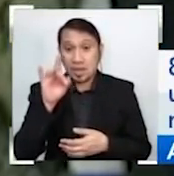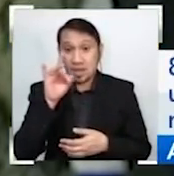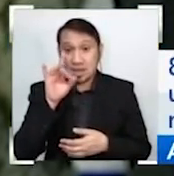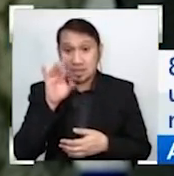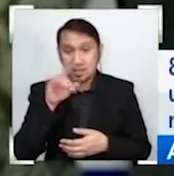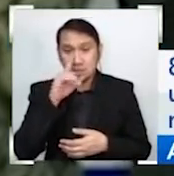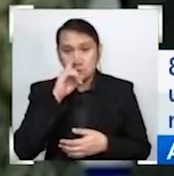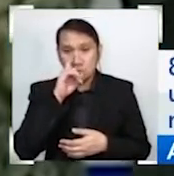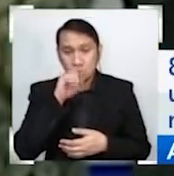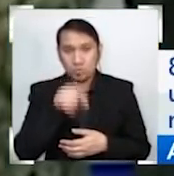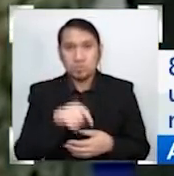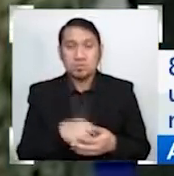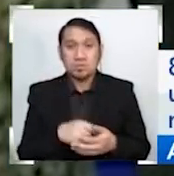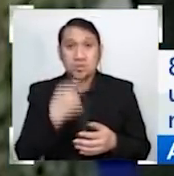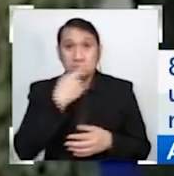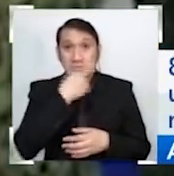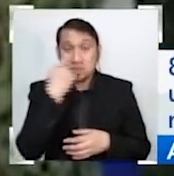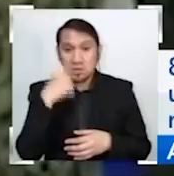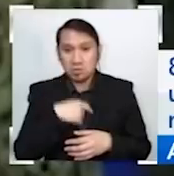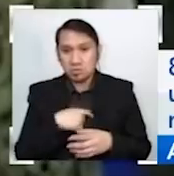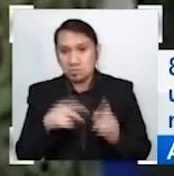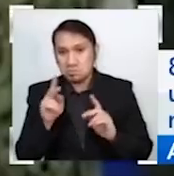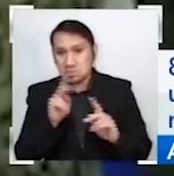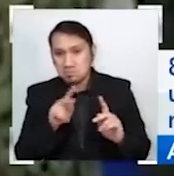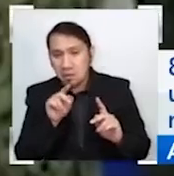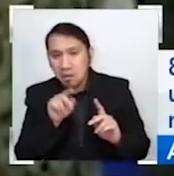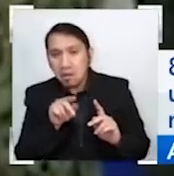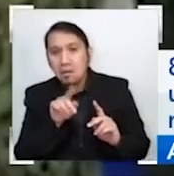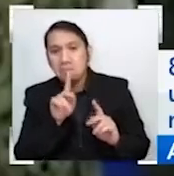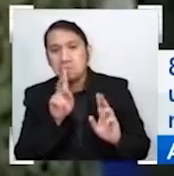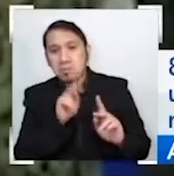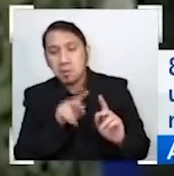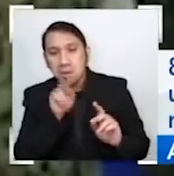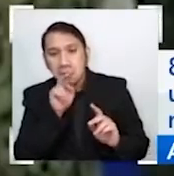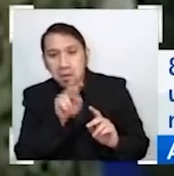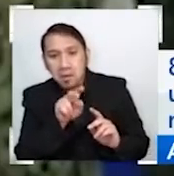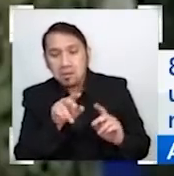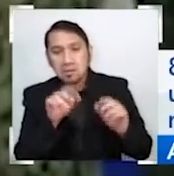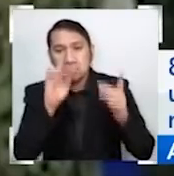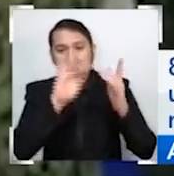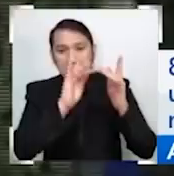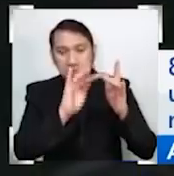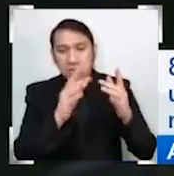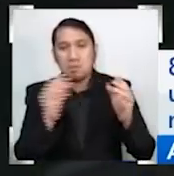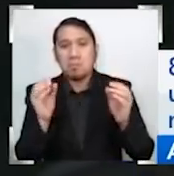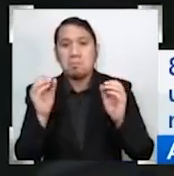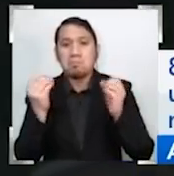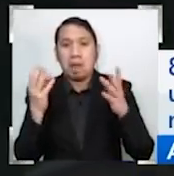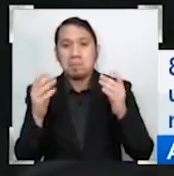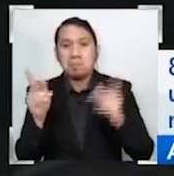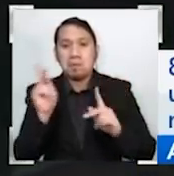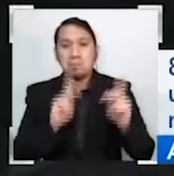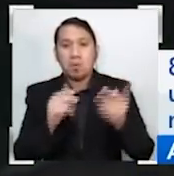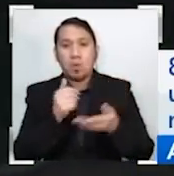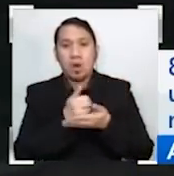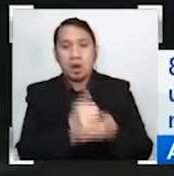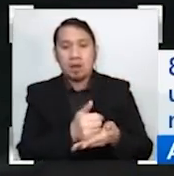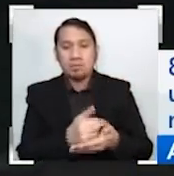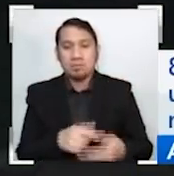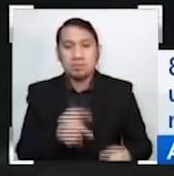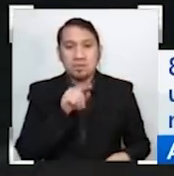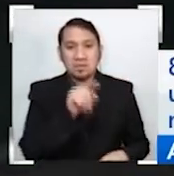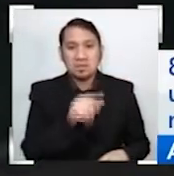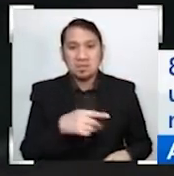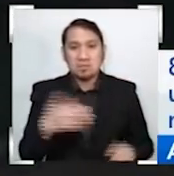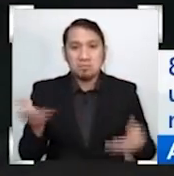Flores, pero dahil sa mga nakakita sa kaso niya sa social media, bumuhos ang tulong. Inireklamo siya dahil sa pamimitas ng